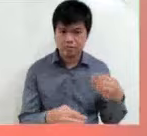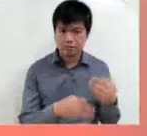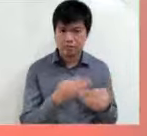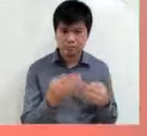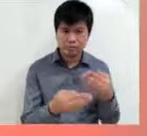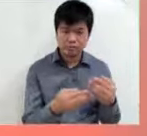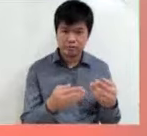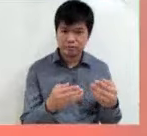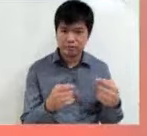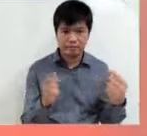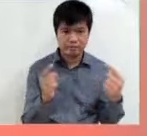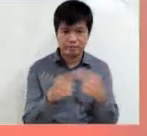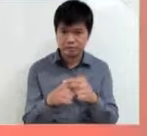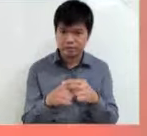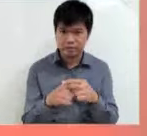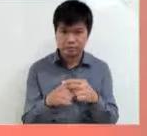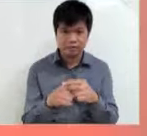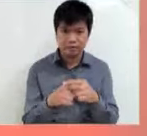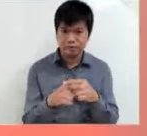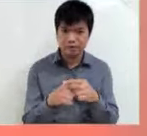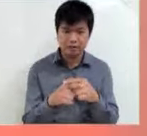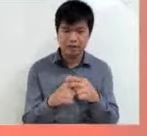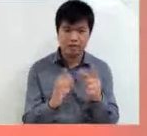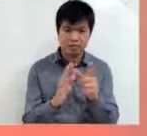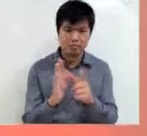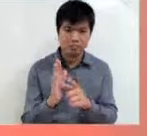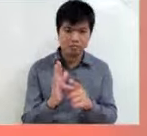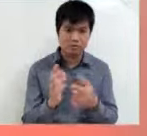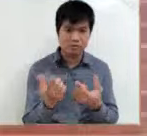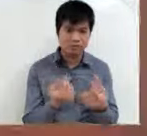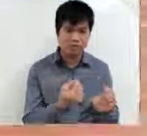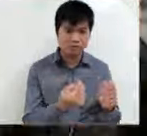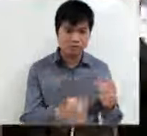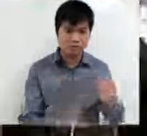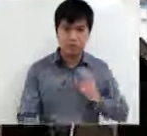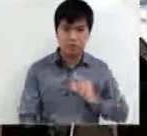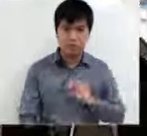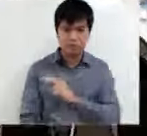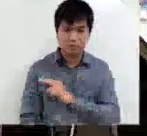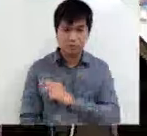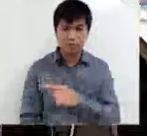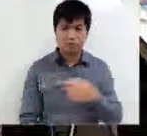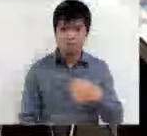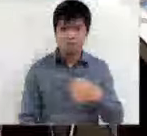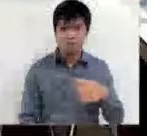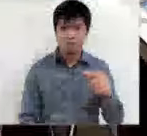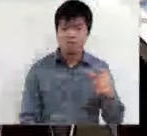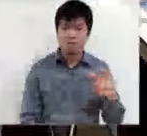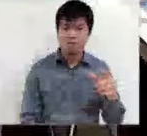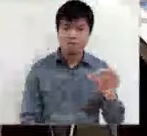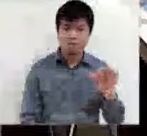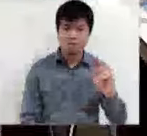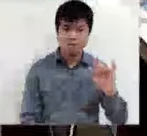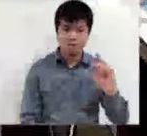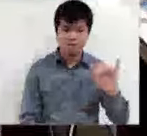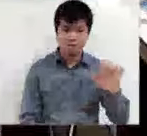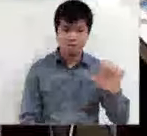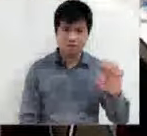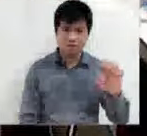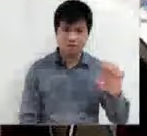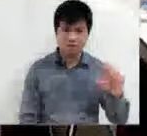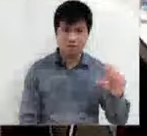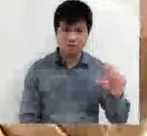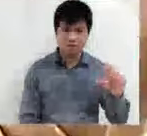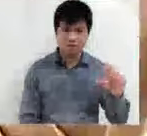ginagawa nila ng House of Representatives Committee on Franchise. Iaapila ng kanilang kampo sa Lunes ang